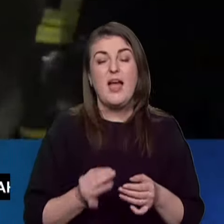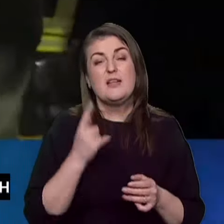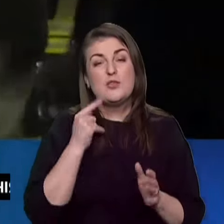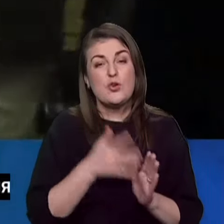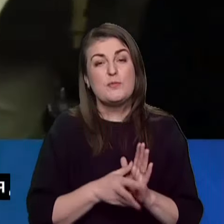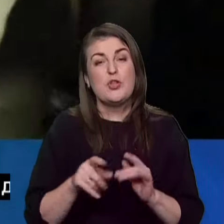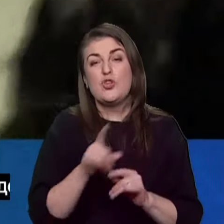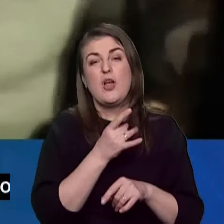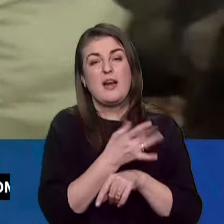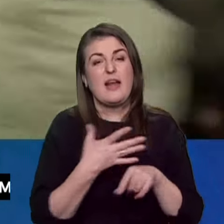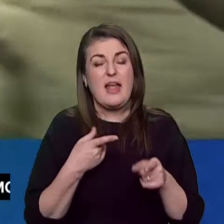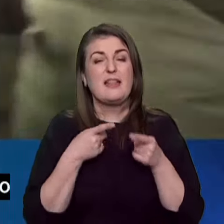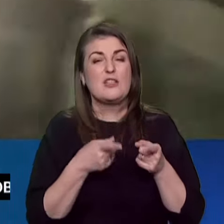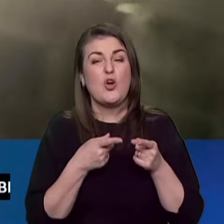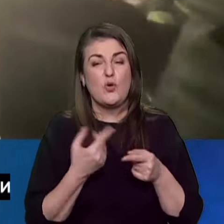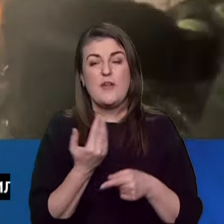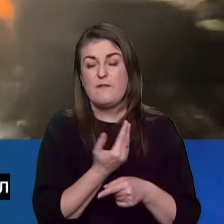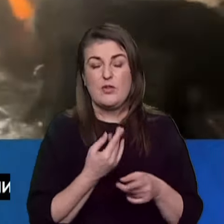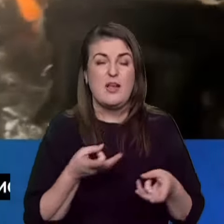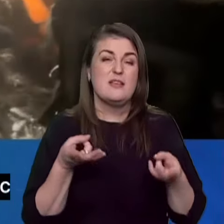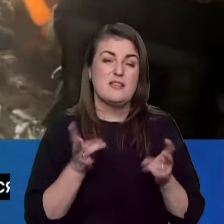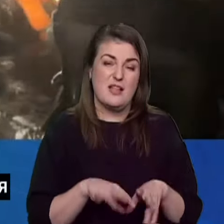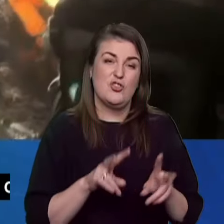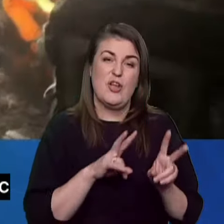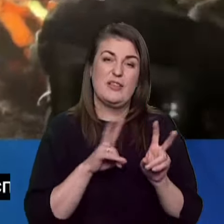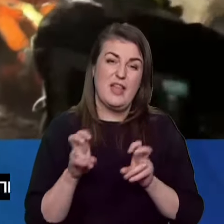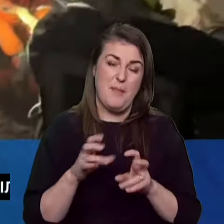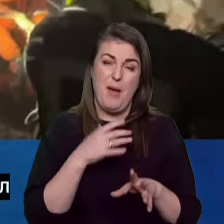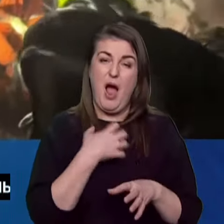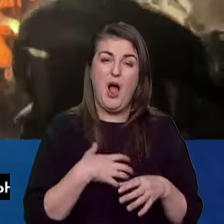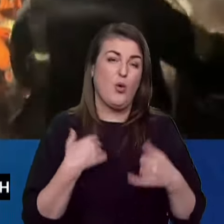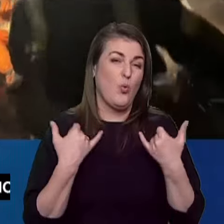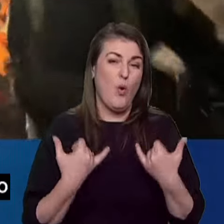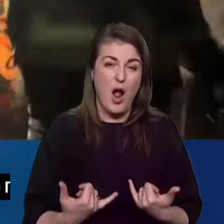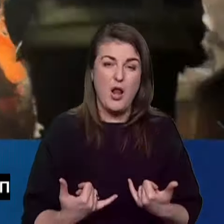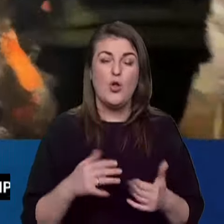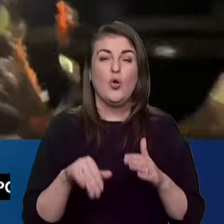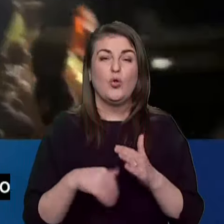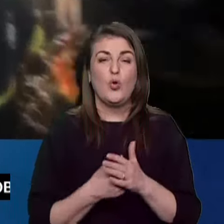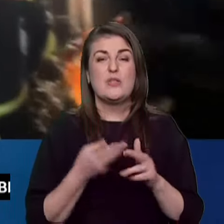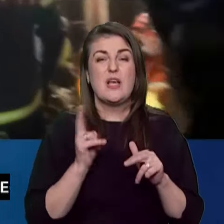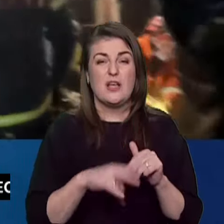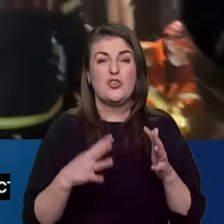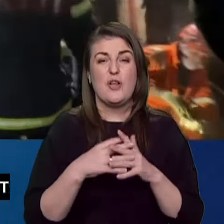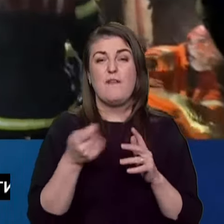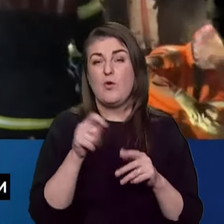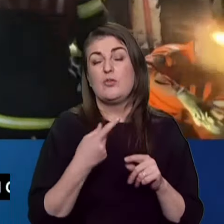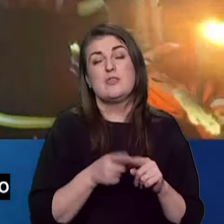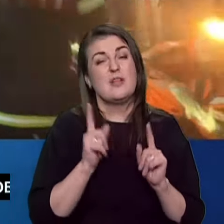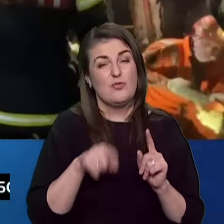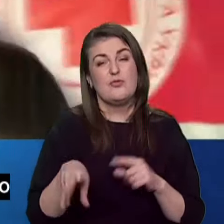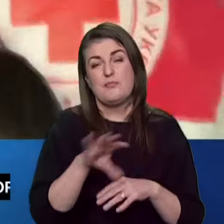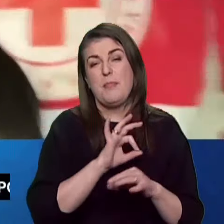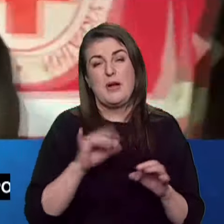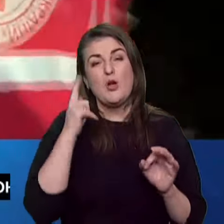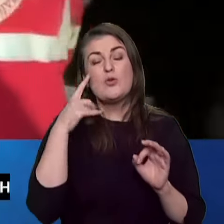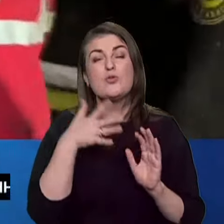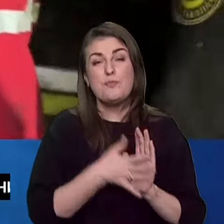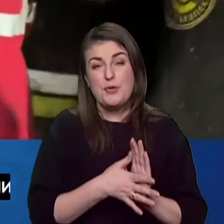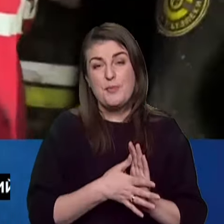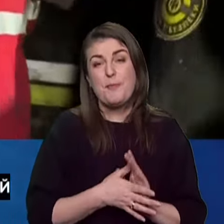що ракетна загроза, вона залишається темою актуальною до закінчення війни, ми це теж прекрасно